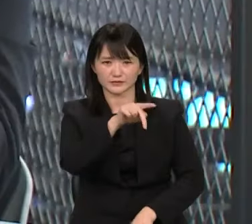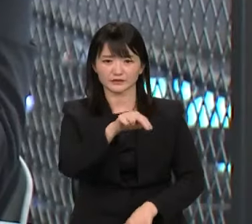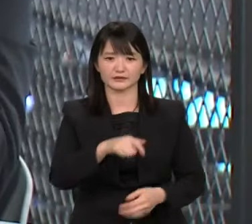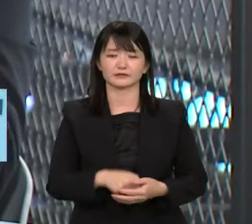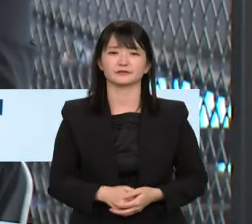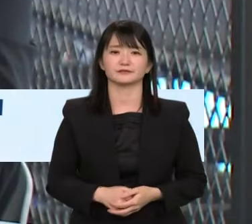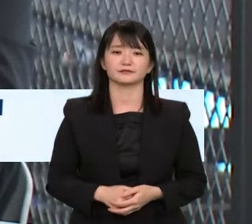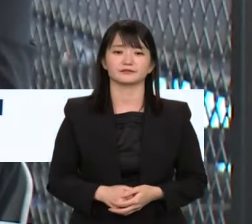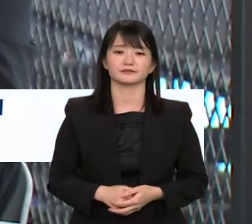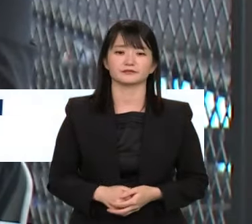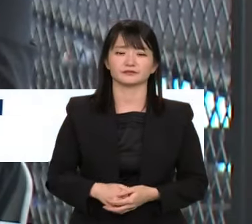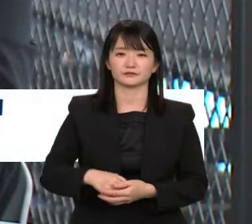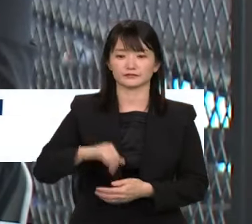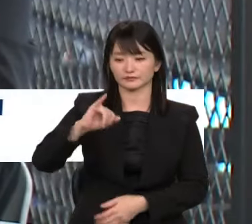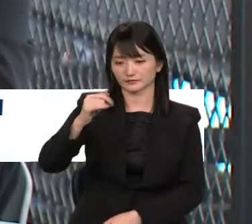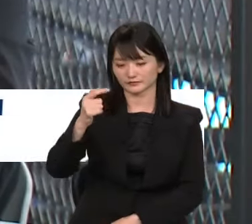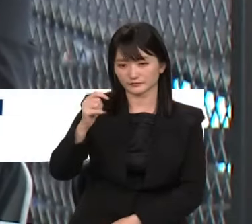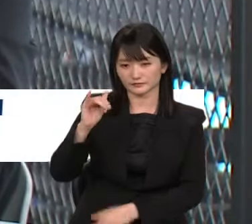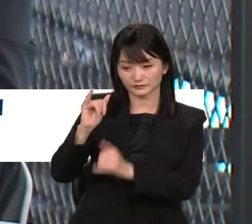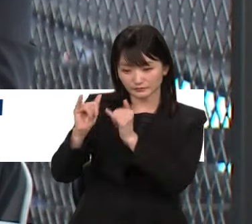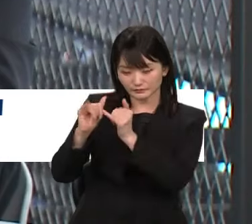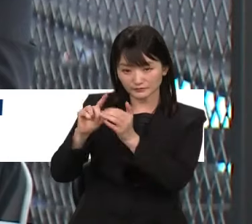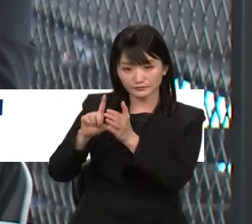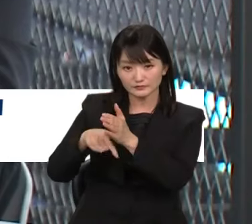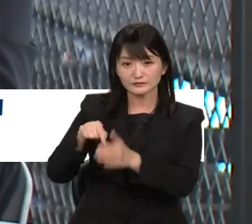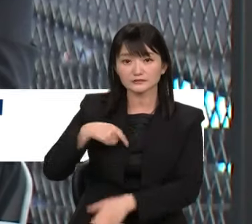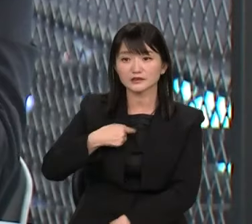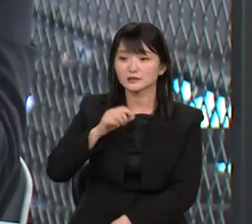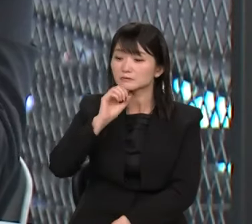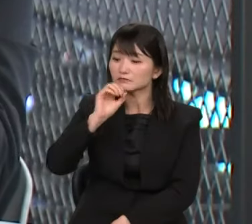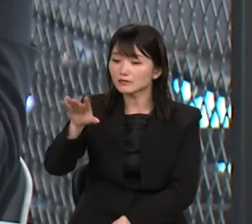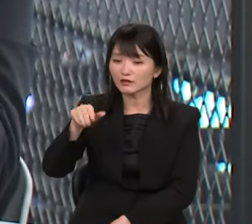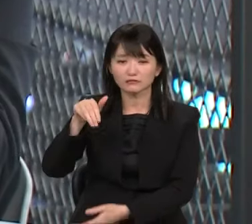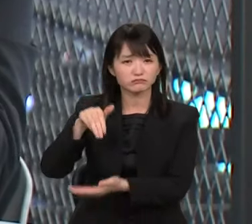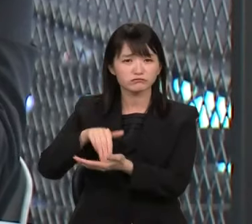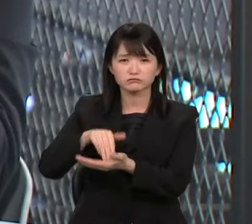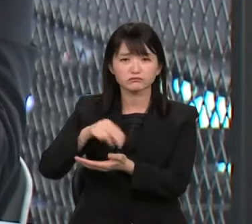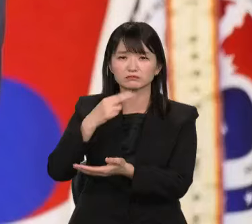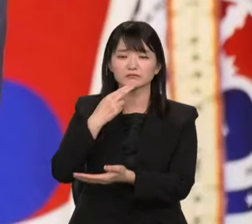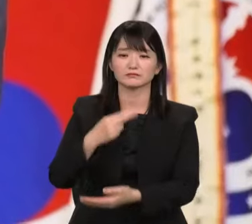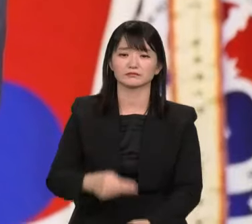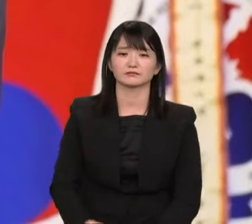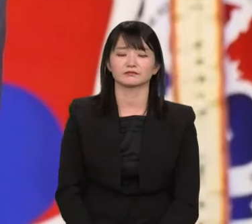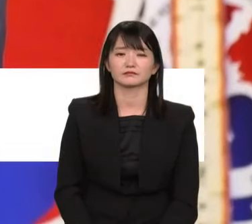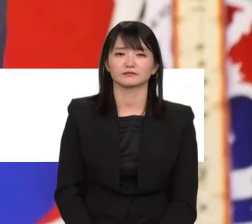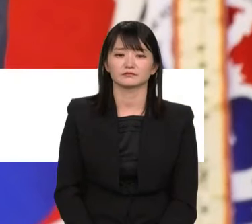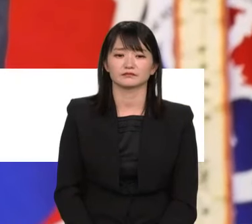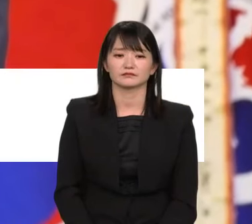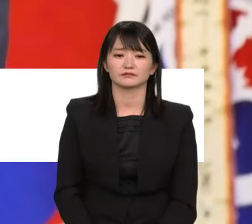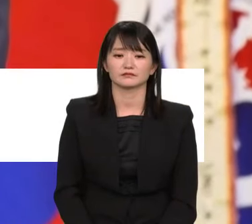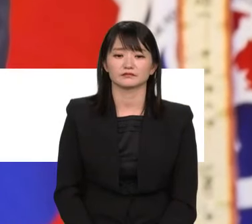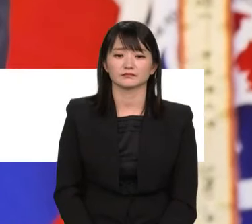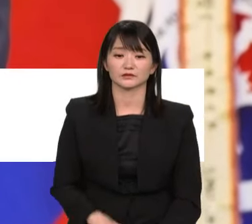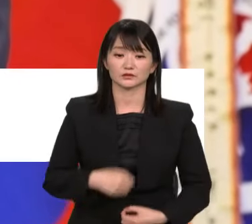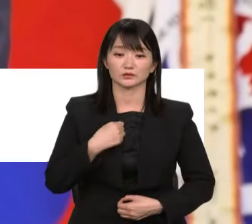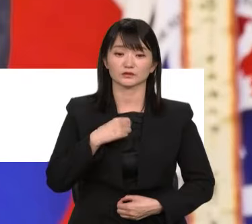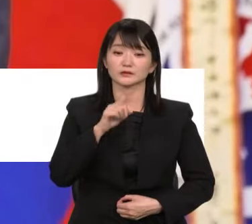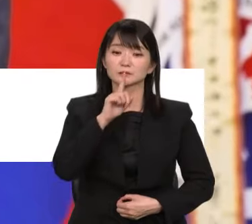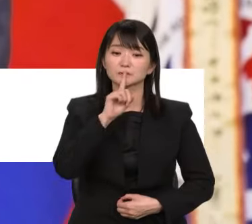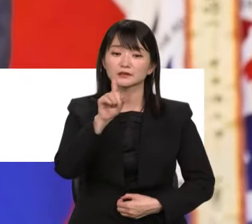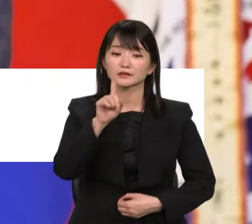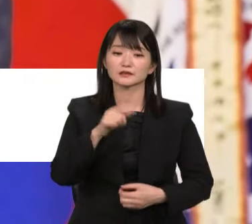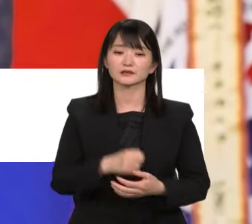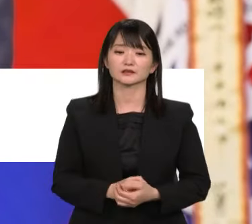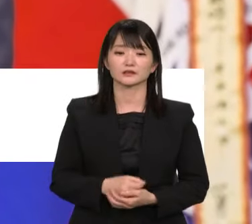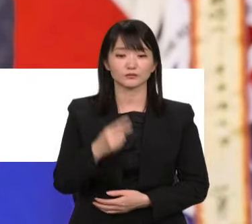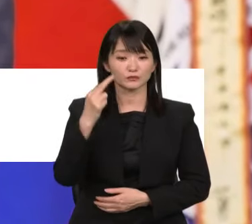총영사는 JTBC와의 통화에서 자신의 발언들에 대해 후회하지 않는다고 말했습니다. 솔직히 해방이라는 거는 미국, 일본을